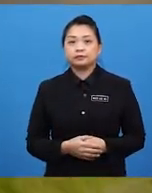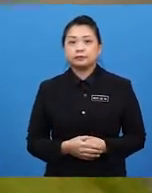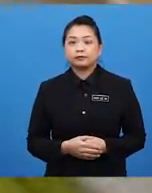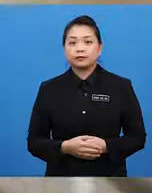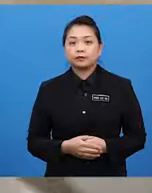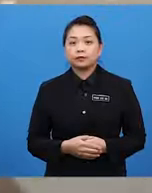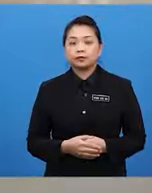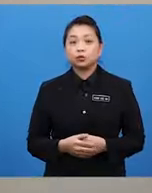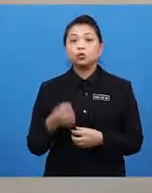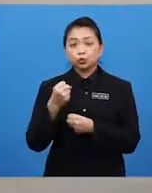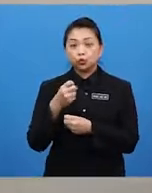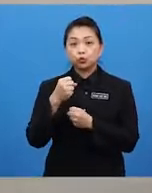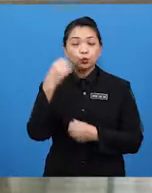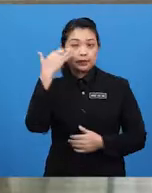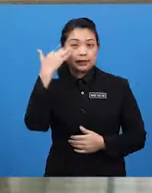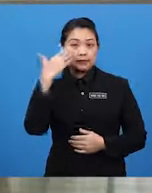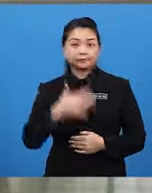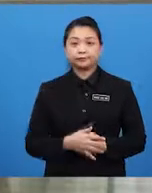susu segar